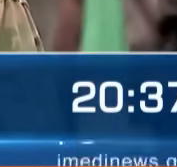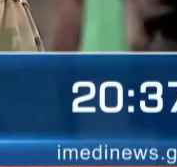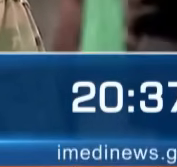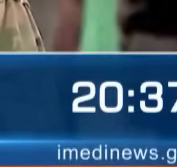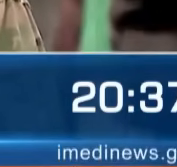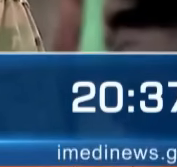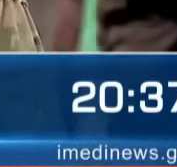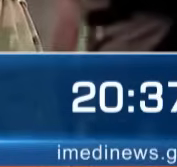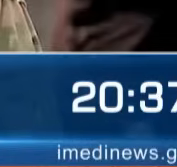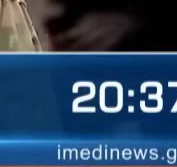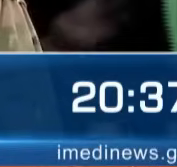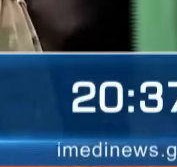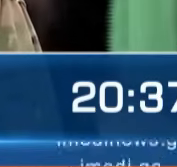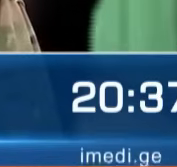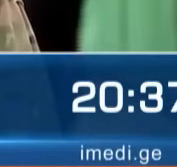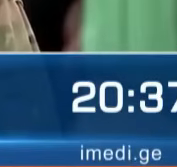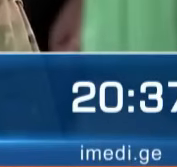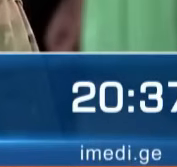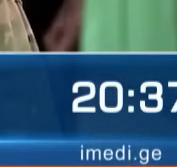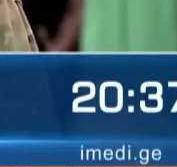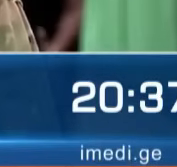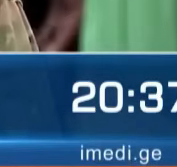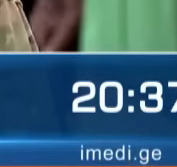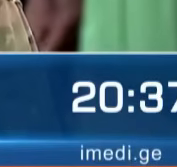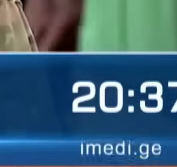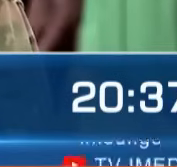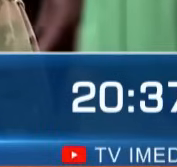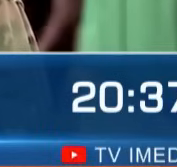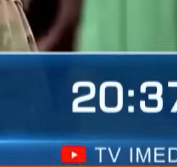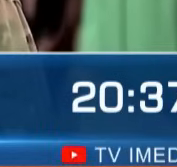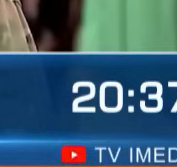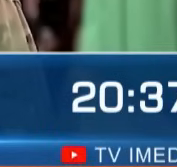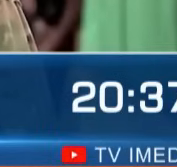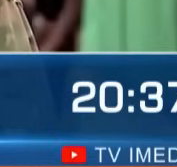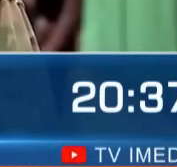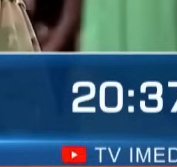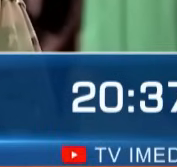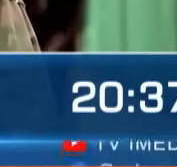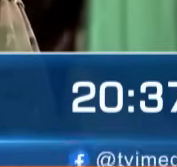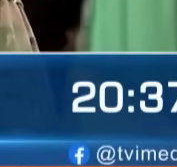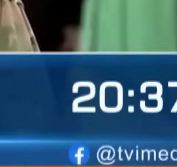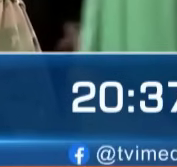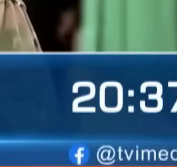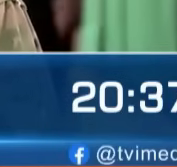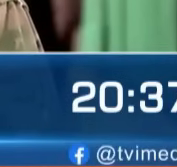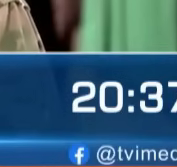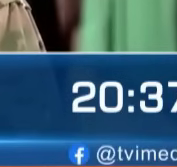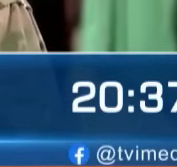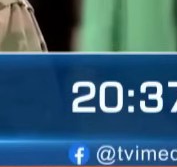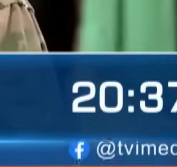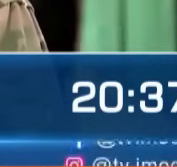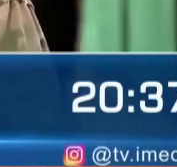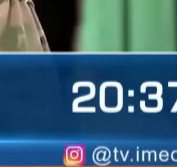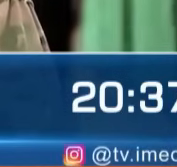gushin game sheuzlebeli iqo samushaoebis daqreba vinaidan sartxis chemtsvleli iqo game mushaoba, dges dilidan